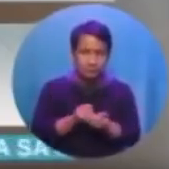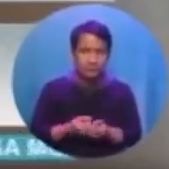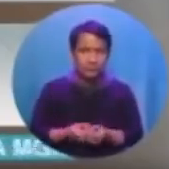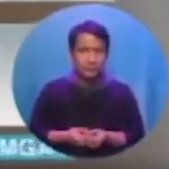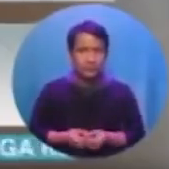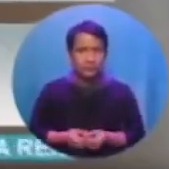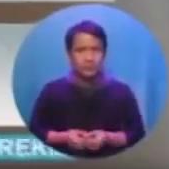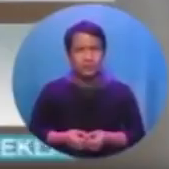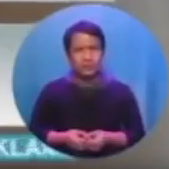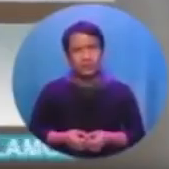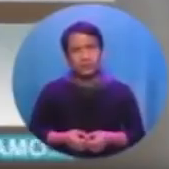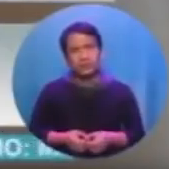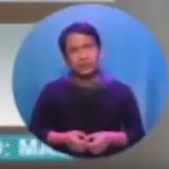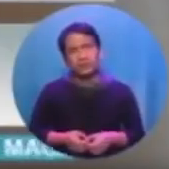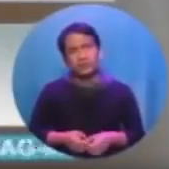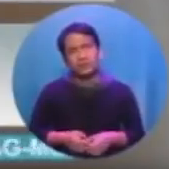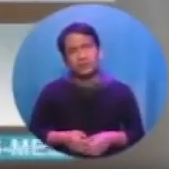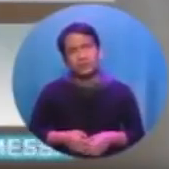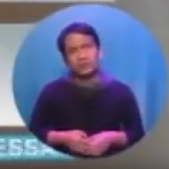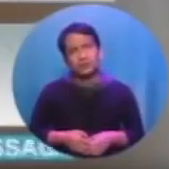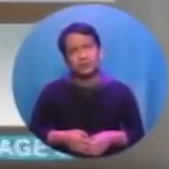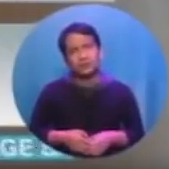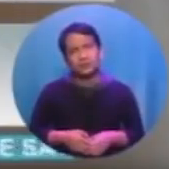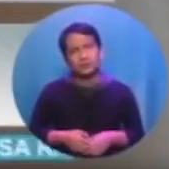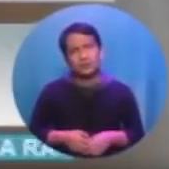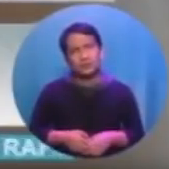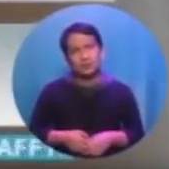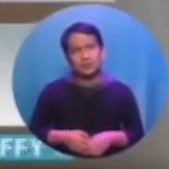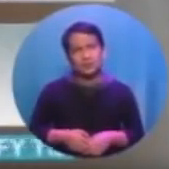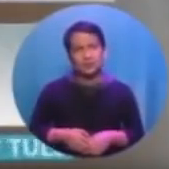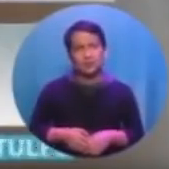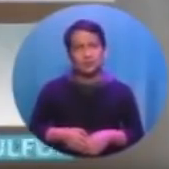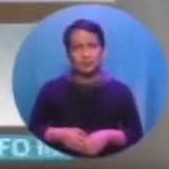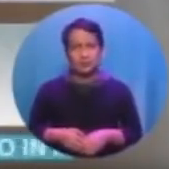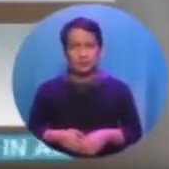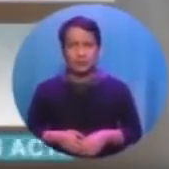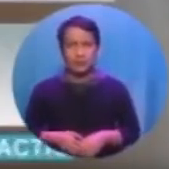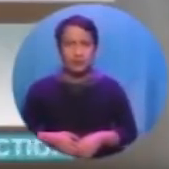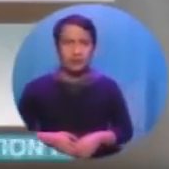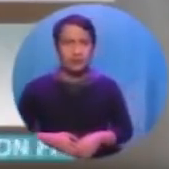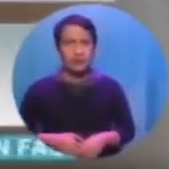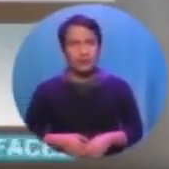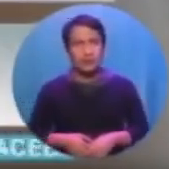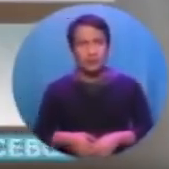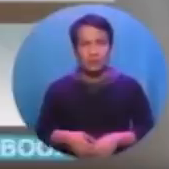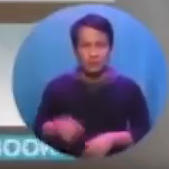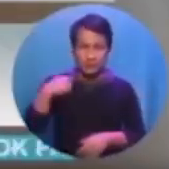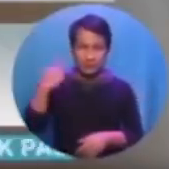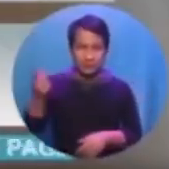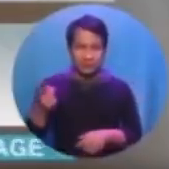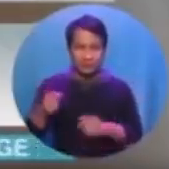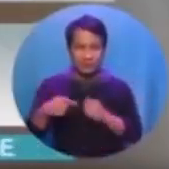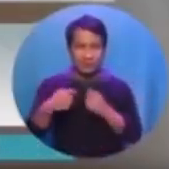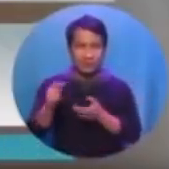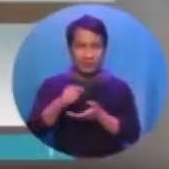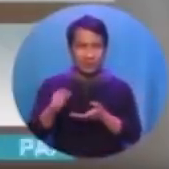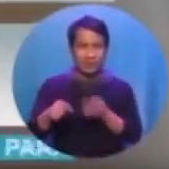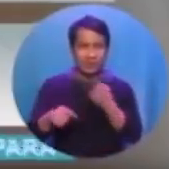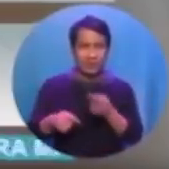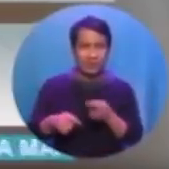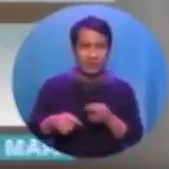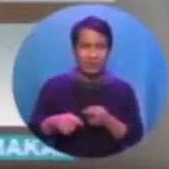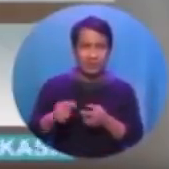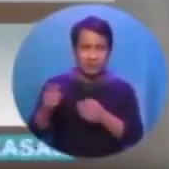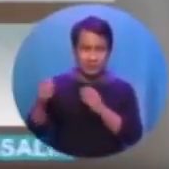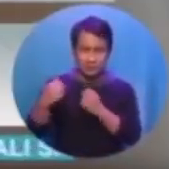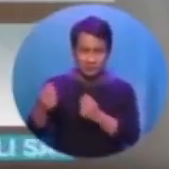nagbibigay po ako ng sustento sa anak ko. Okay, so sir, sandali lang sir. Ito, sinulat lang ni Odette. Hindi ko alam ba't ngayon sinulat. Dapat nung isang taong pa, nung isang dekada pa ito sinulat. Meron na